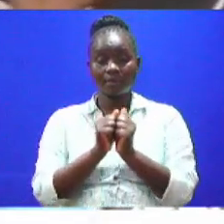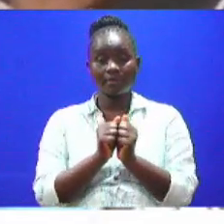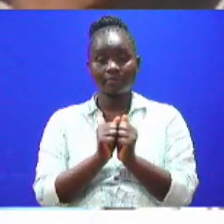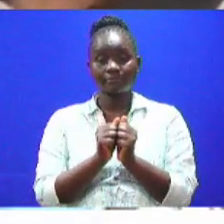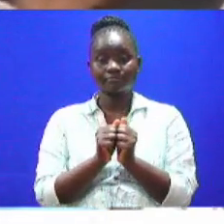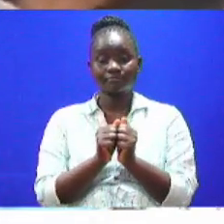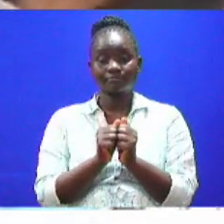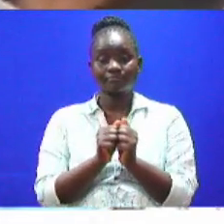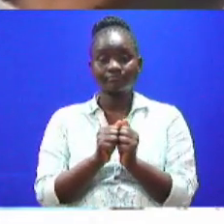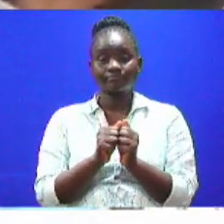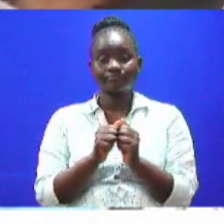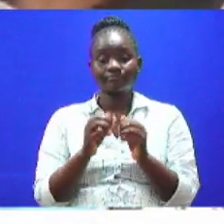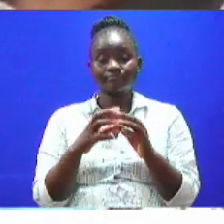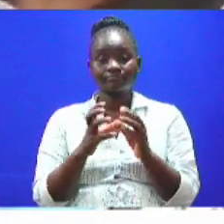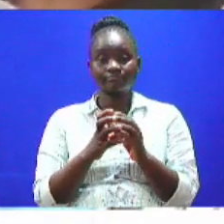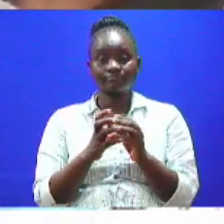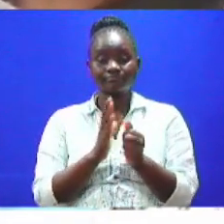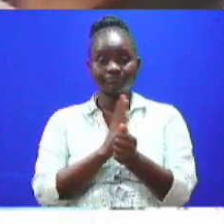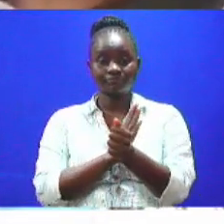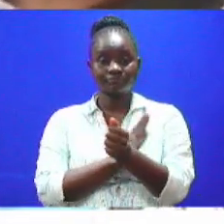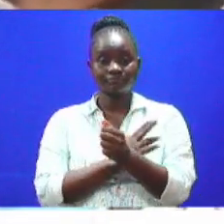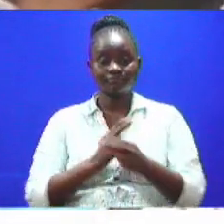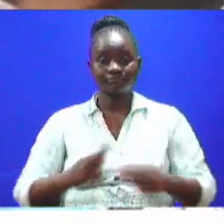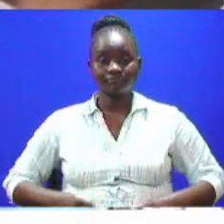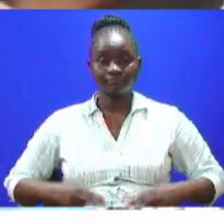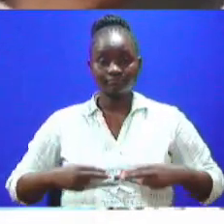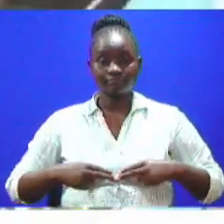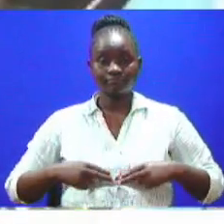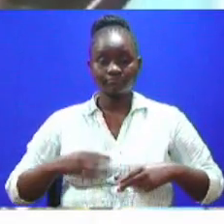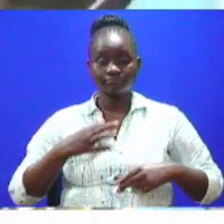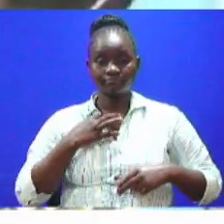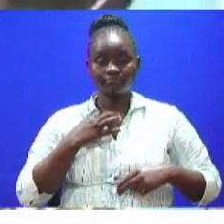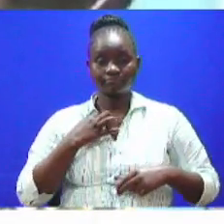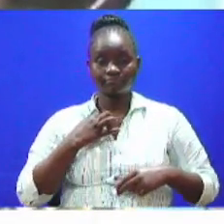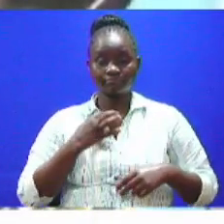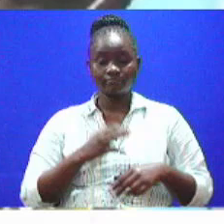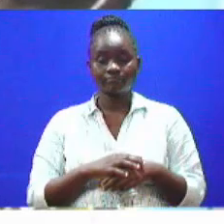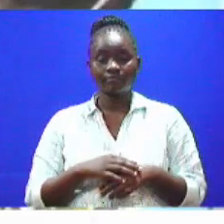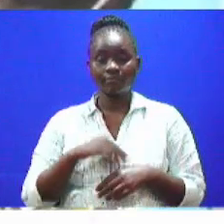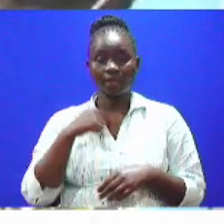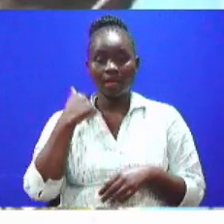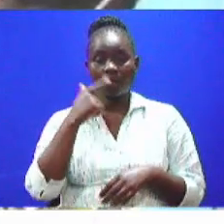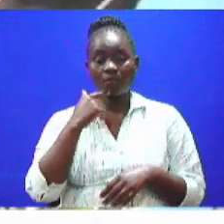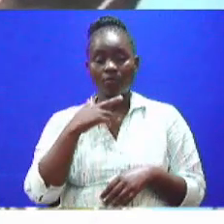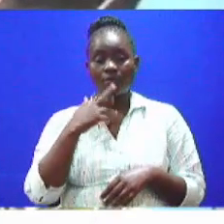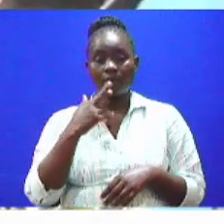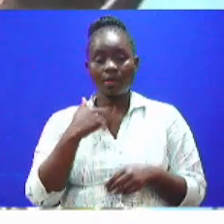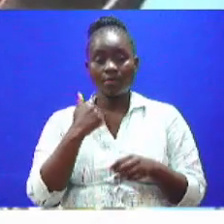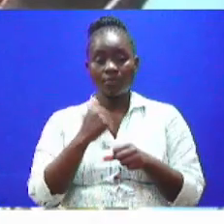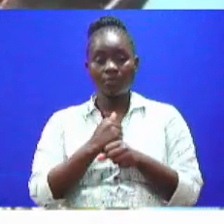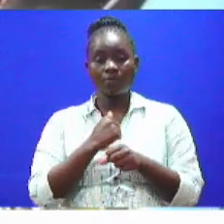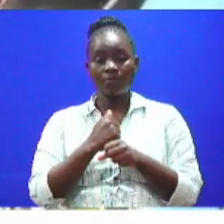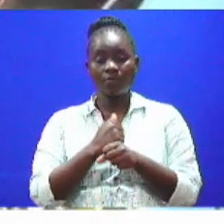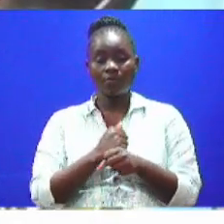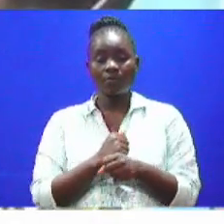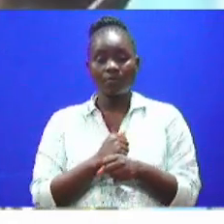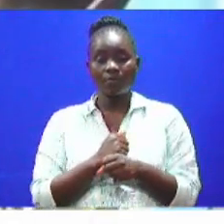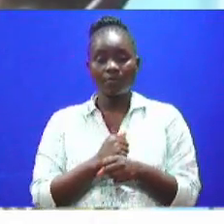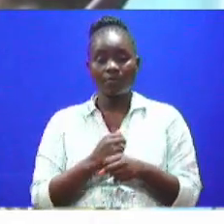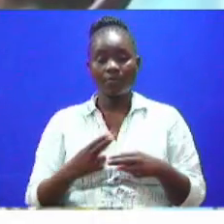ya community through the community health promoters ambao wana work in line with the Ministry of